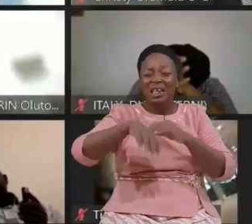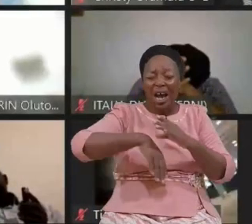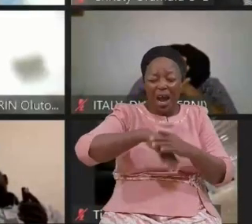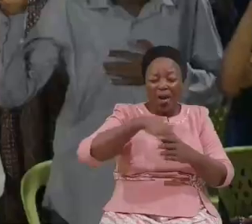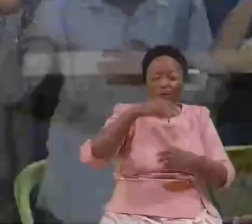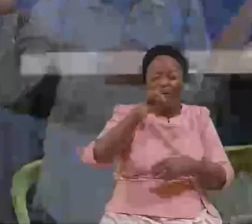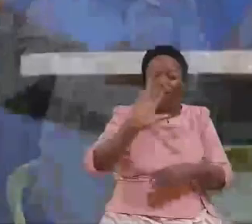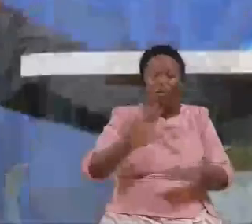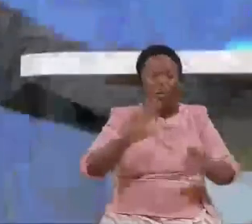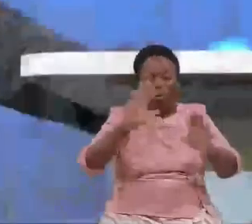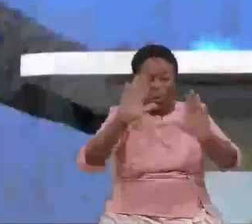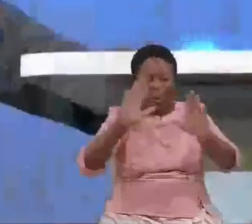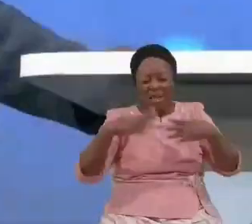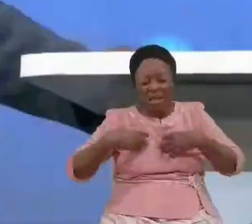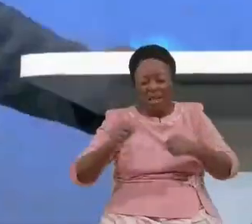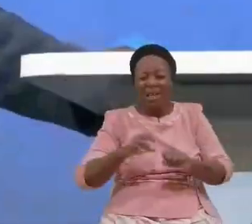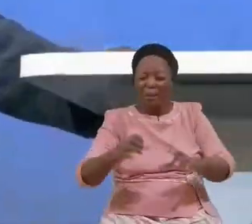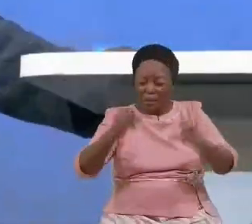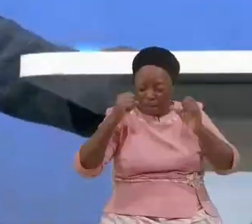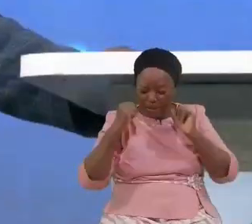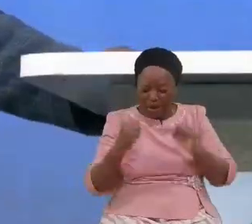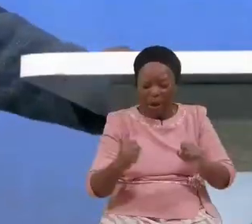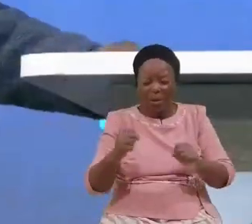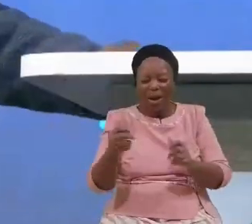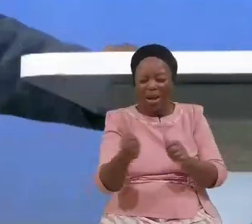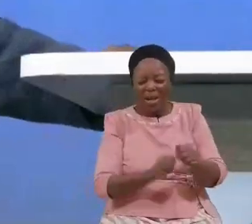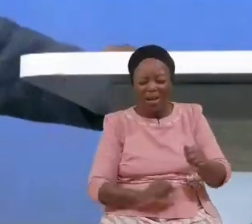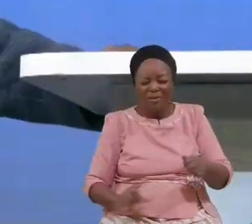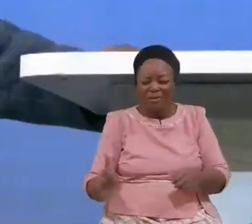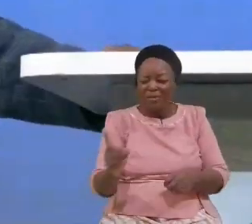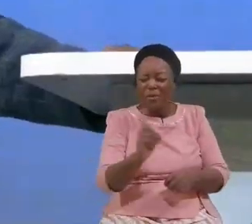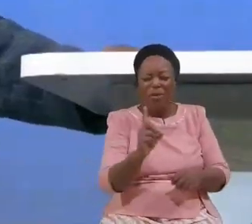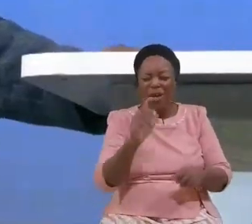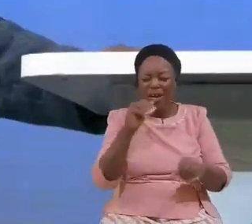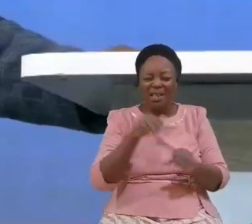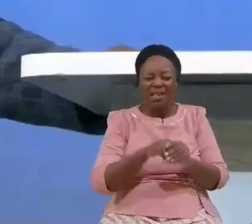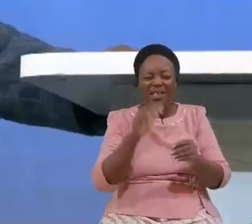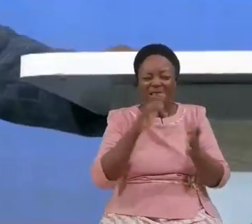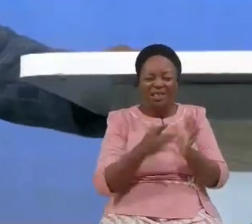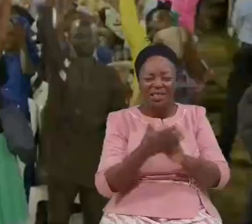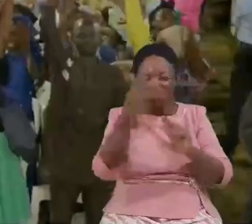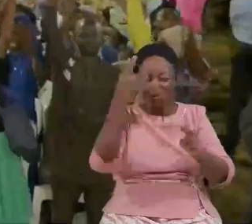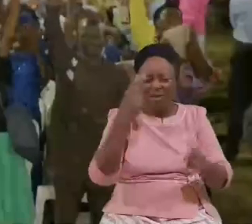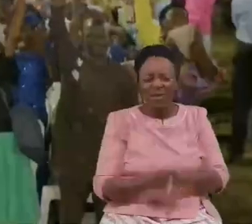ta puissance de guérison partout au nom de Jésus